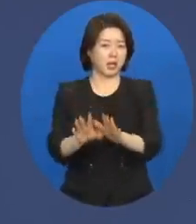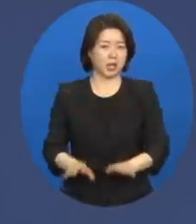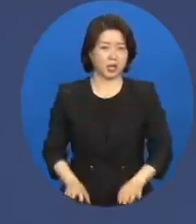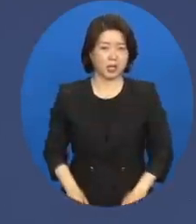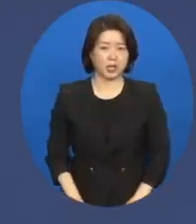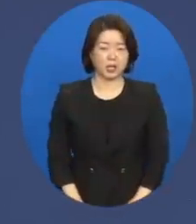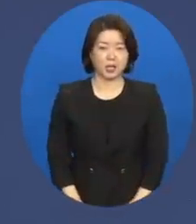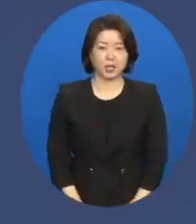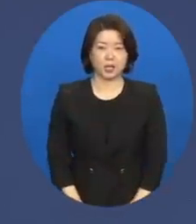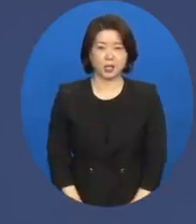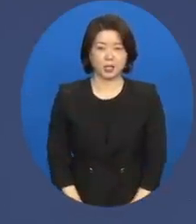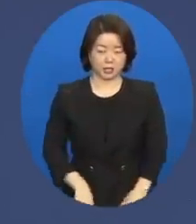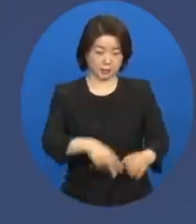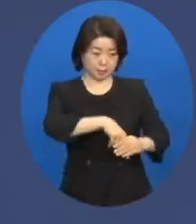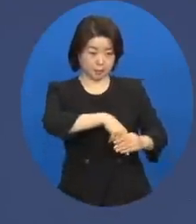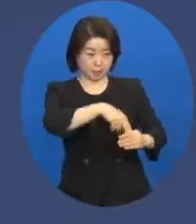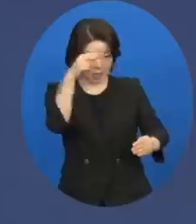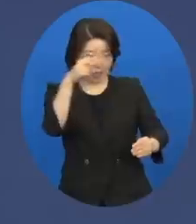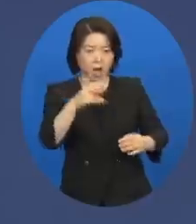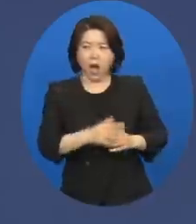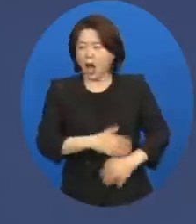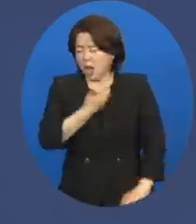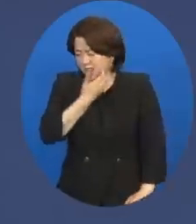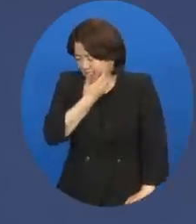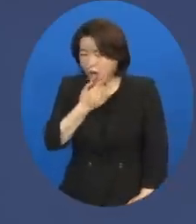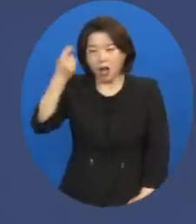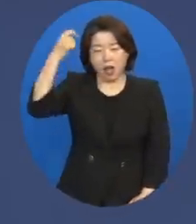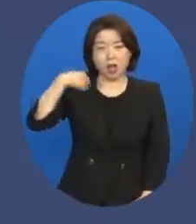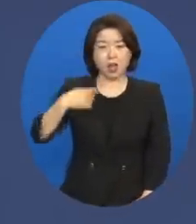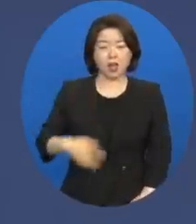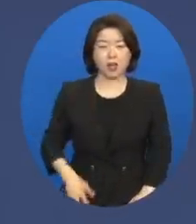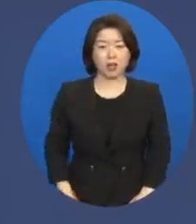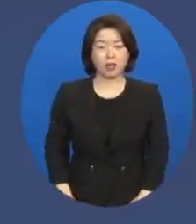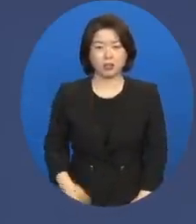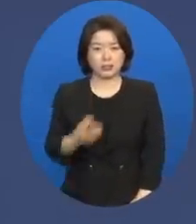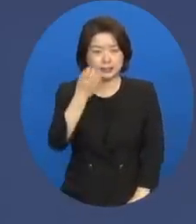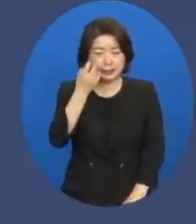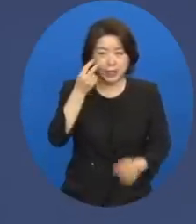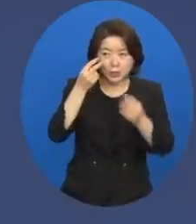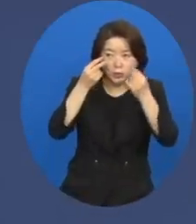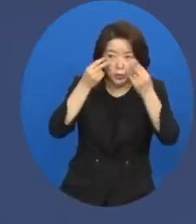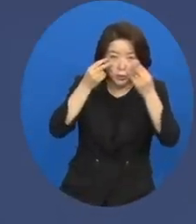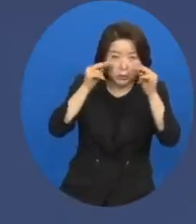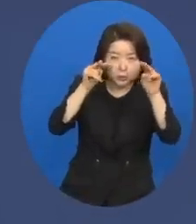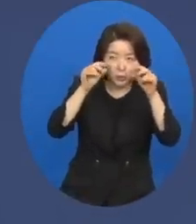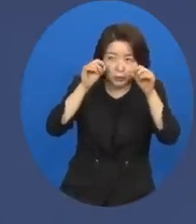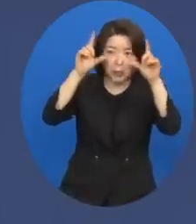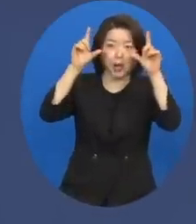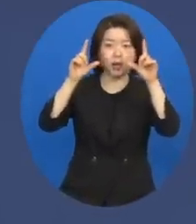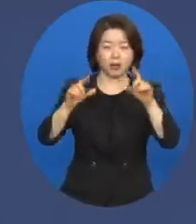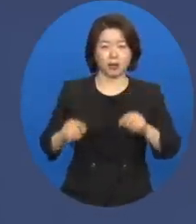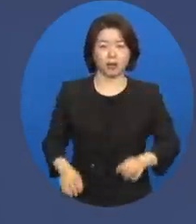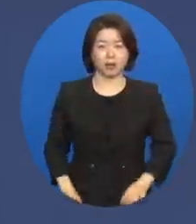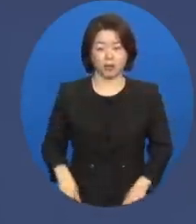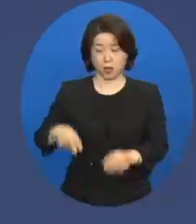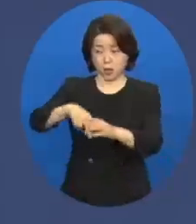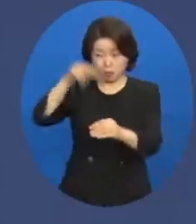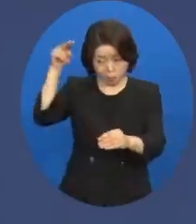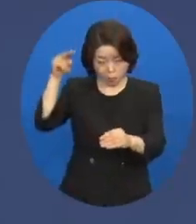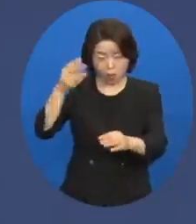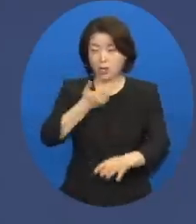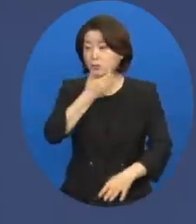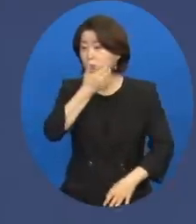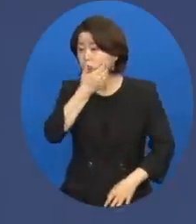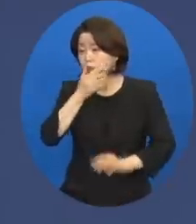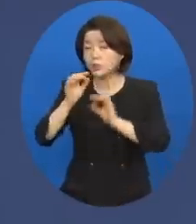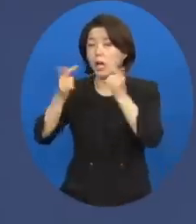저 벌거벗은 걸 수치로 깨닫기 시작해요. 이상한 관념이 생긴 거죠. 벌거벗으나 부끄러워하지